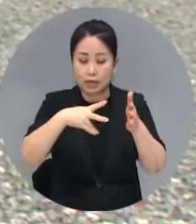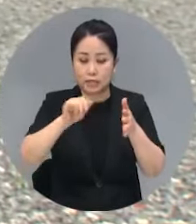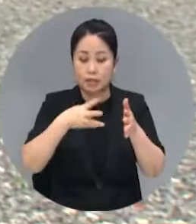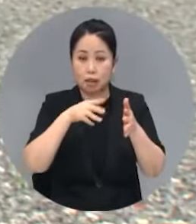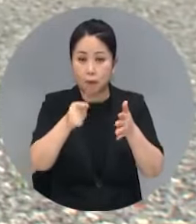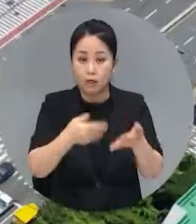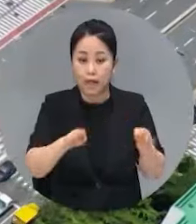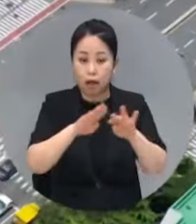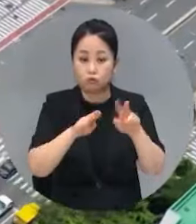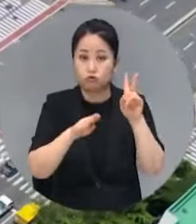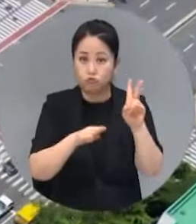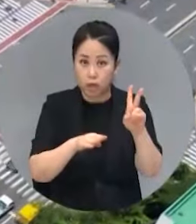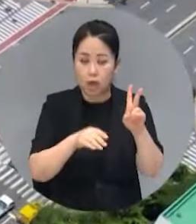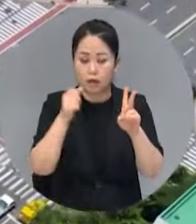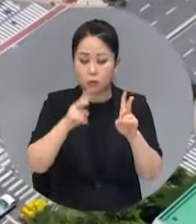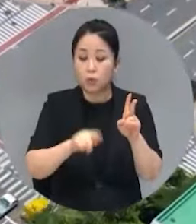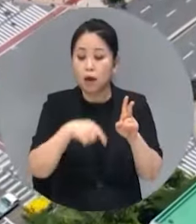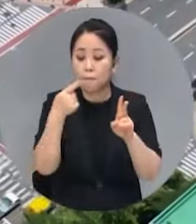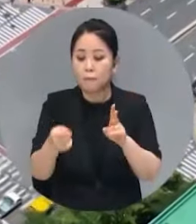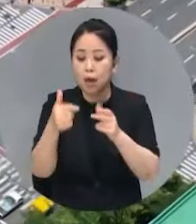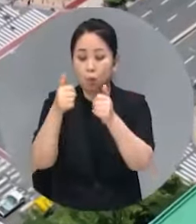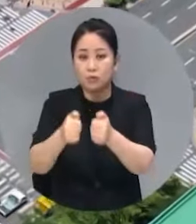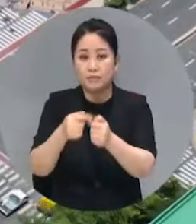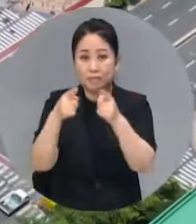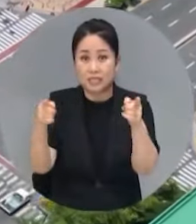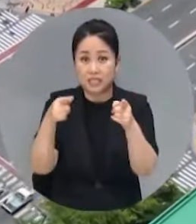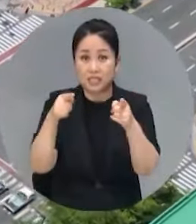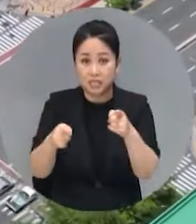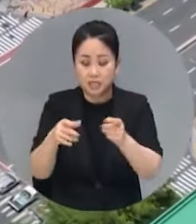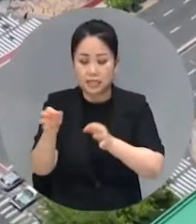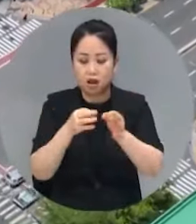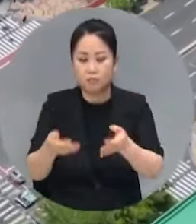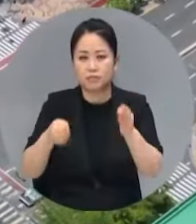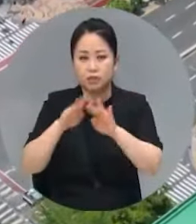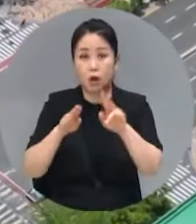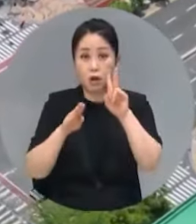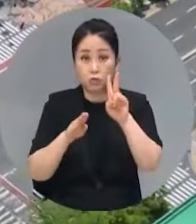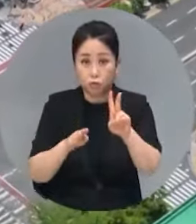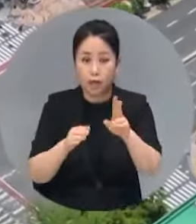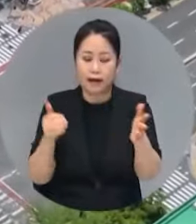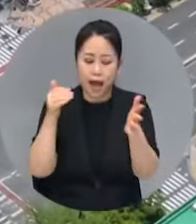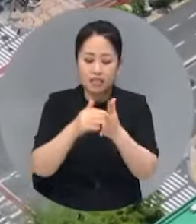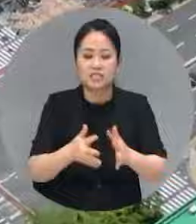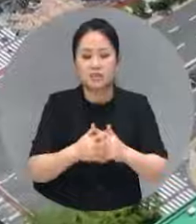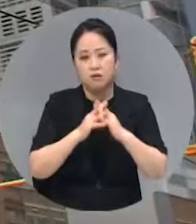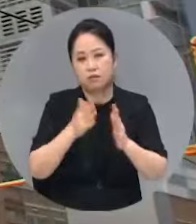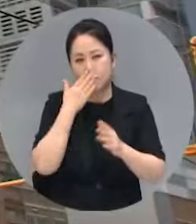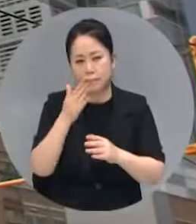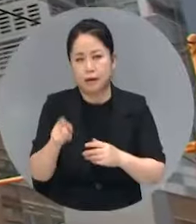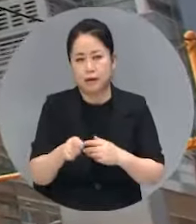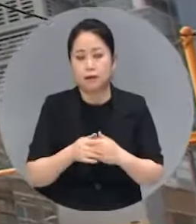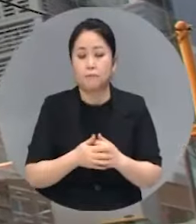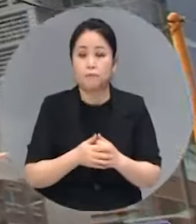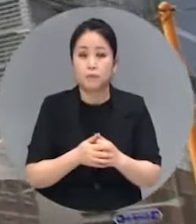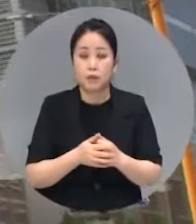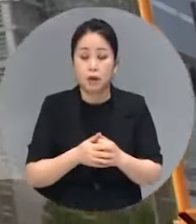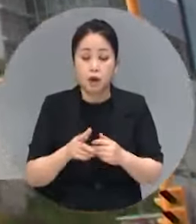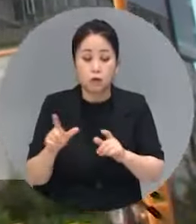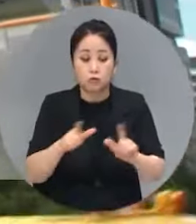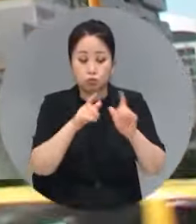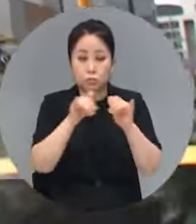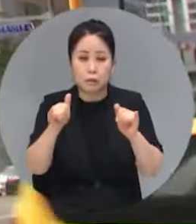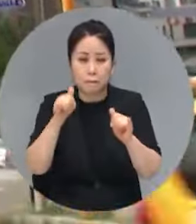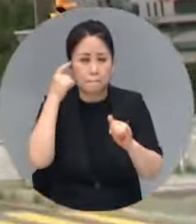더불어 바로 옆에 51층 규모의 상업시설 2개 동까지 건설 사업이 본격화될 예정입니다. 주민